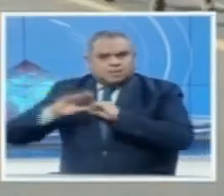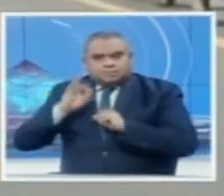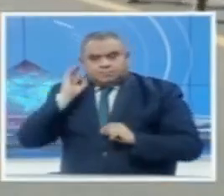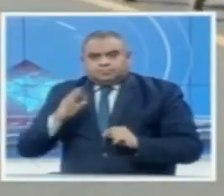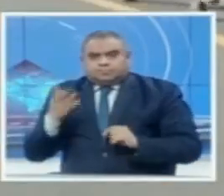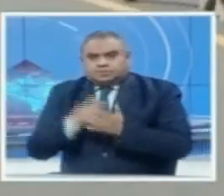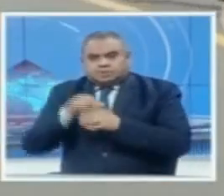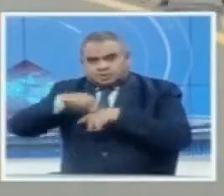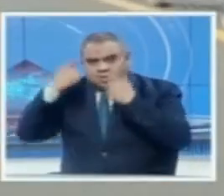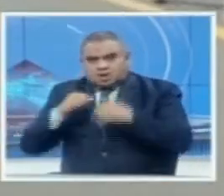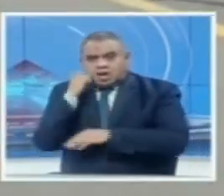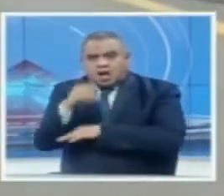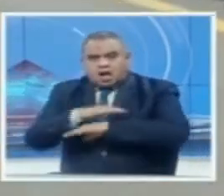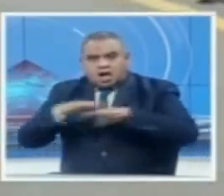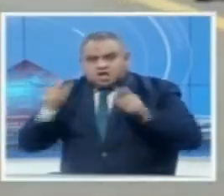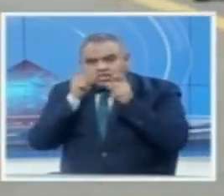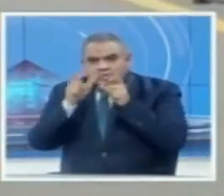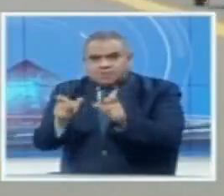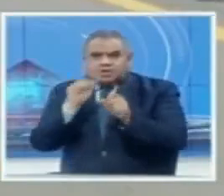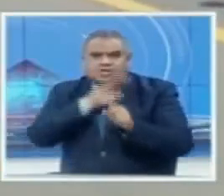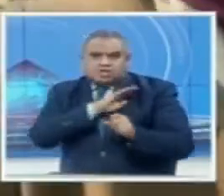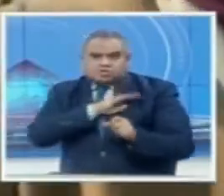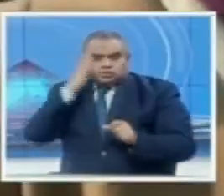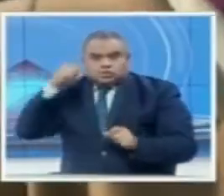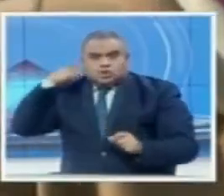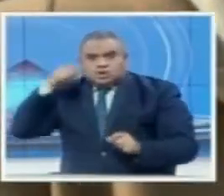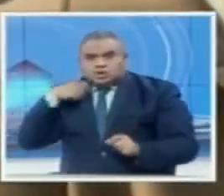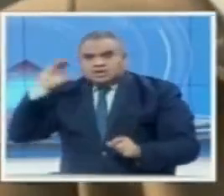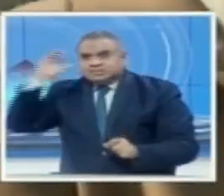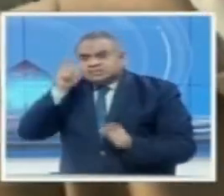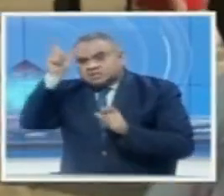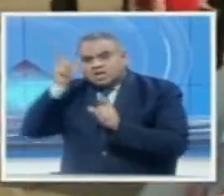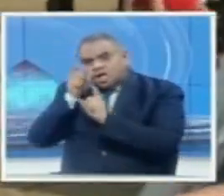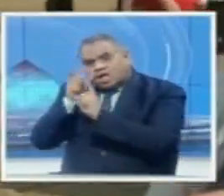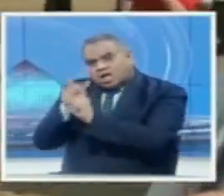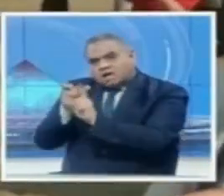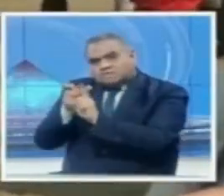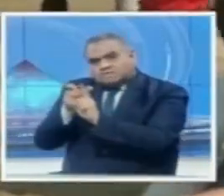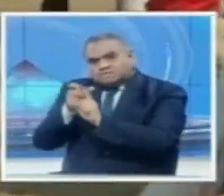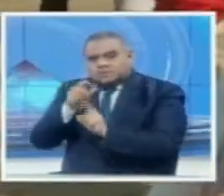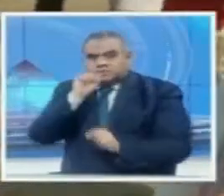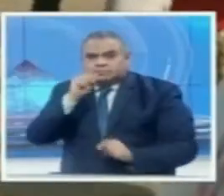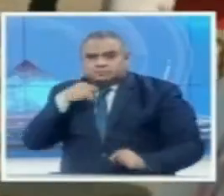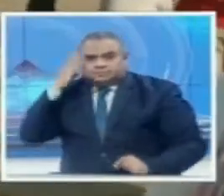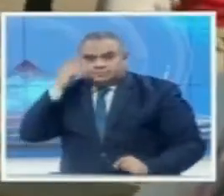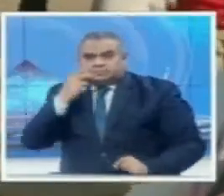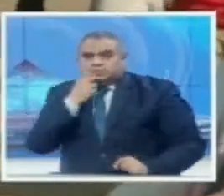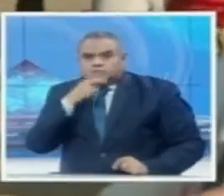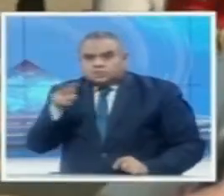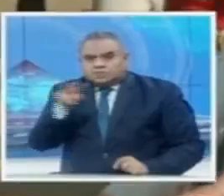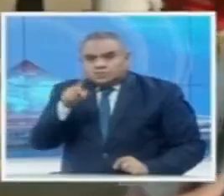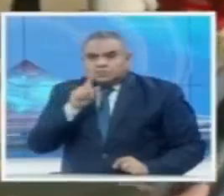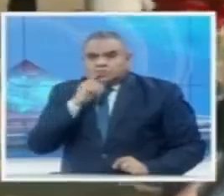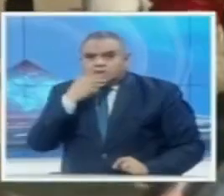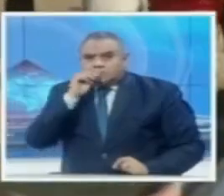أجناد الأرض، ربنا يحفظهم يا رب، ربنا يحفظهم ويحفظ الرئيس السيسي، الله يحفظه ويحميه. يعني أنا أصلا يعني أنا عندي إعاقتين، عندي محمود